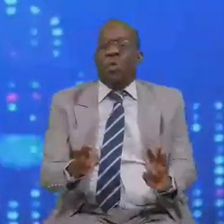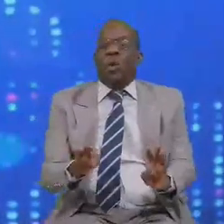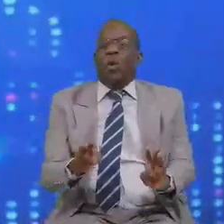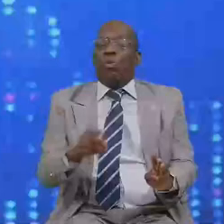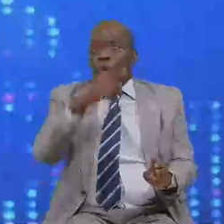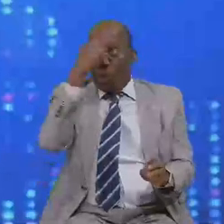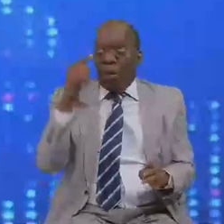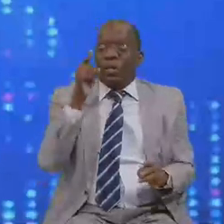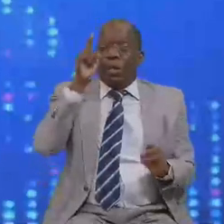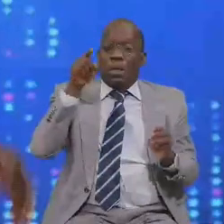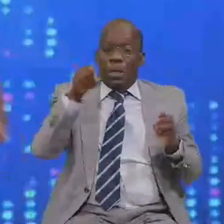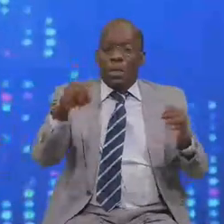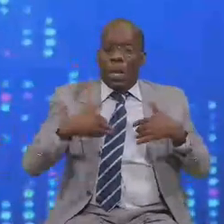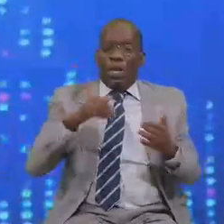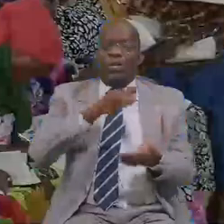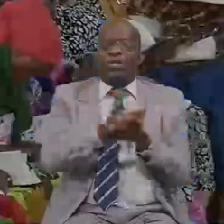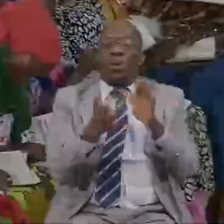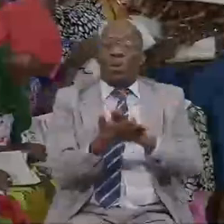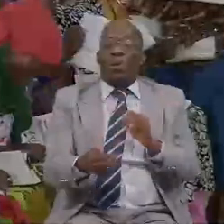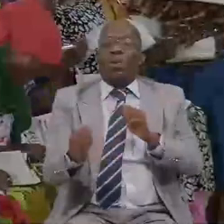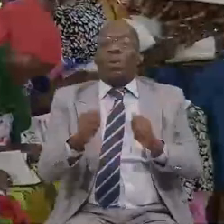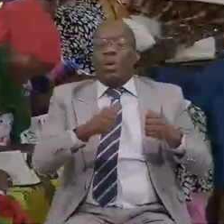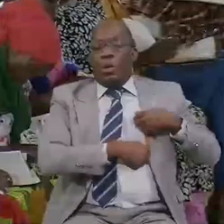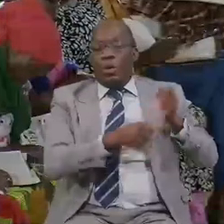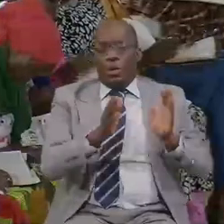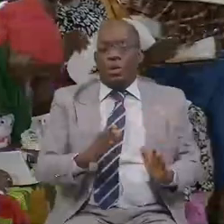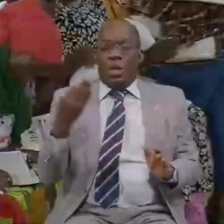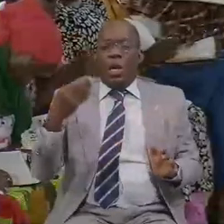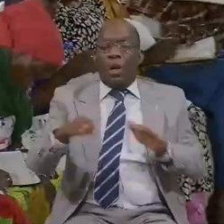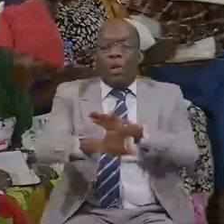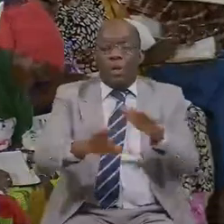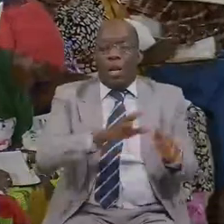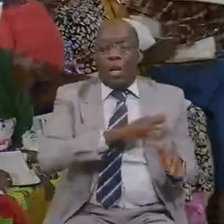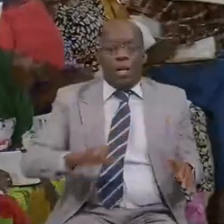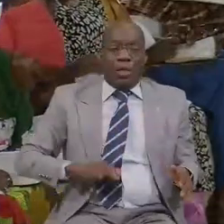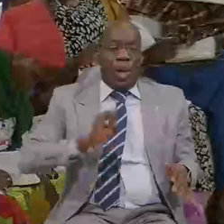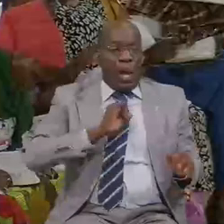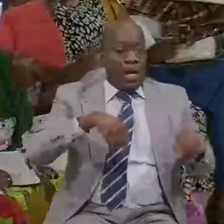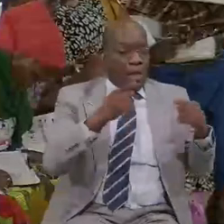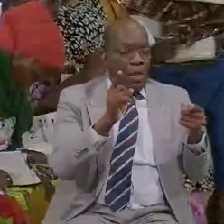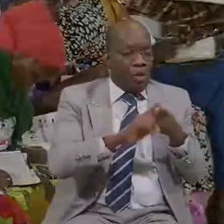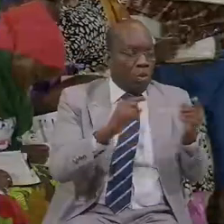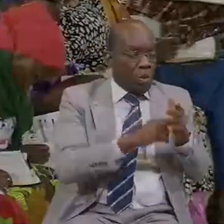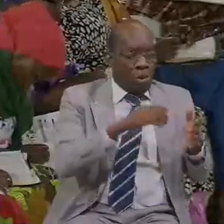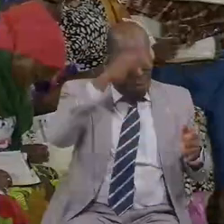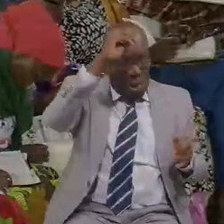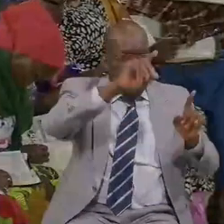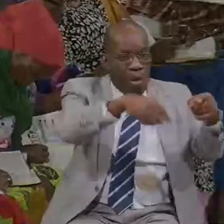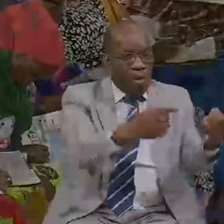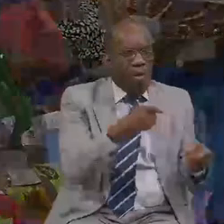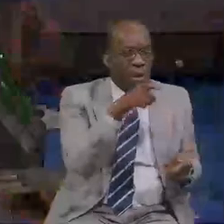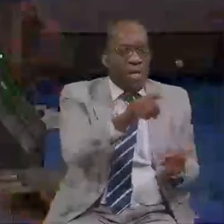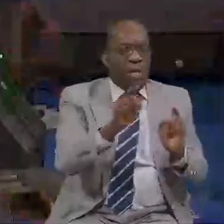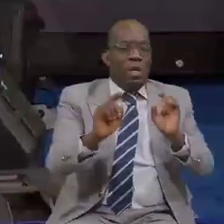un soldat sous Christ. Et je dis à l'autre, va. Et il va. Il n'y a pas